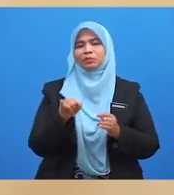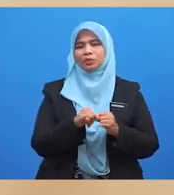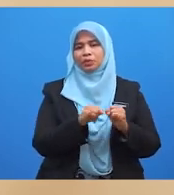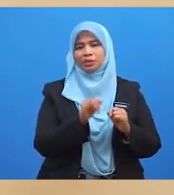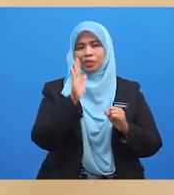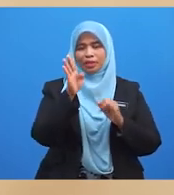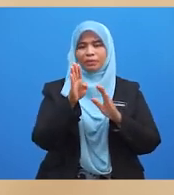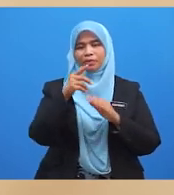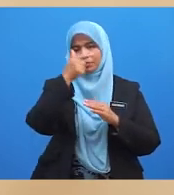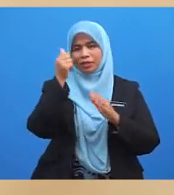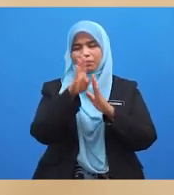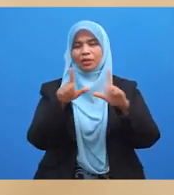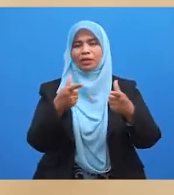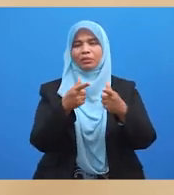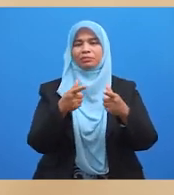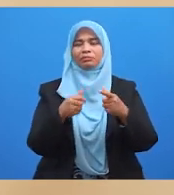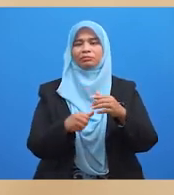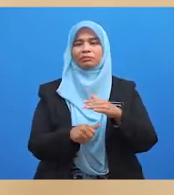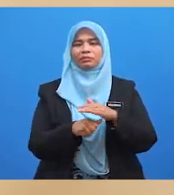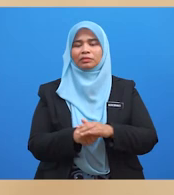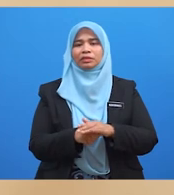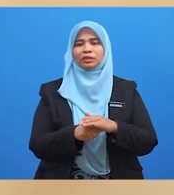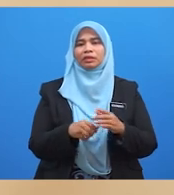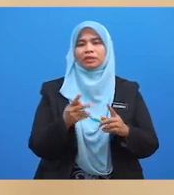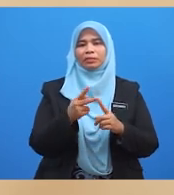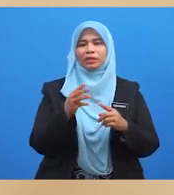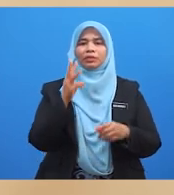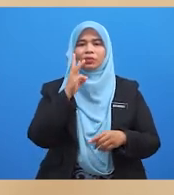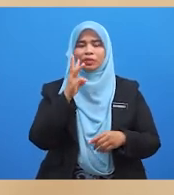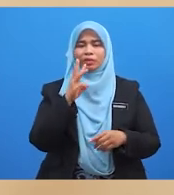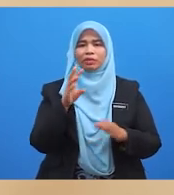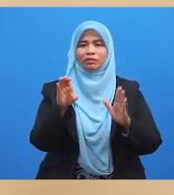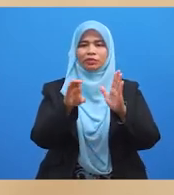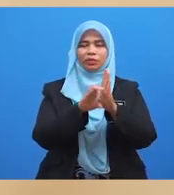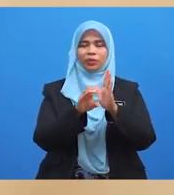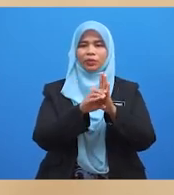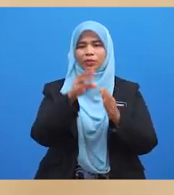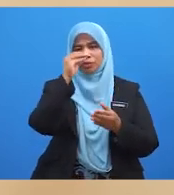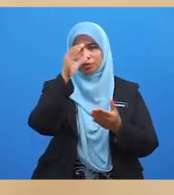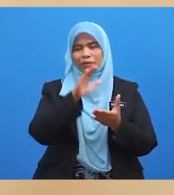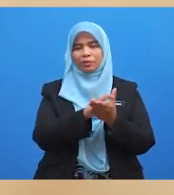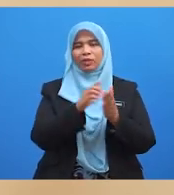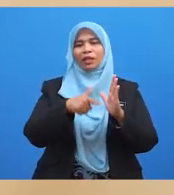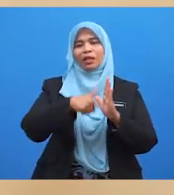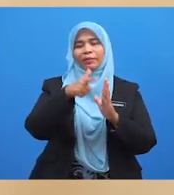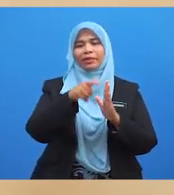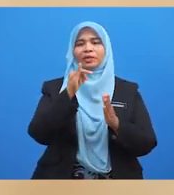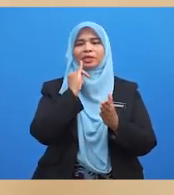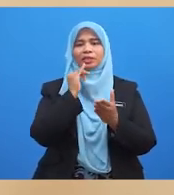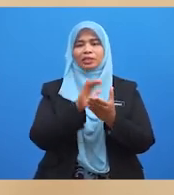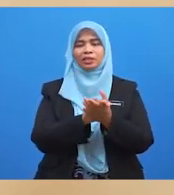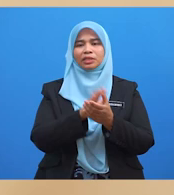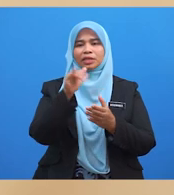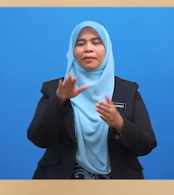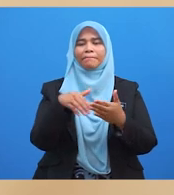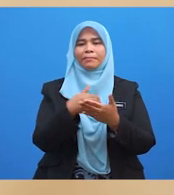wanita apabila suami tidak berlaku adil. Contohnya, suami melebihkan isteri yang baru